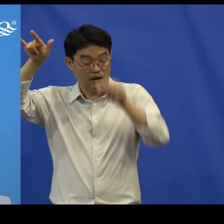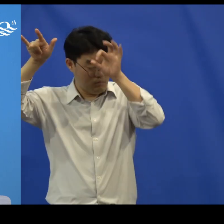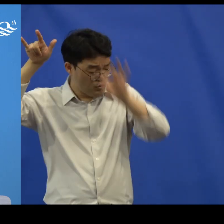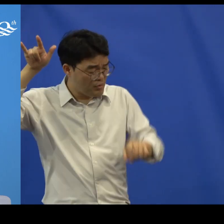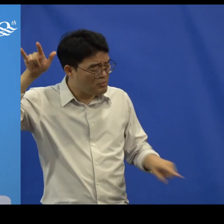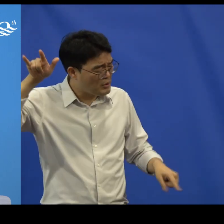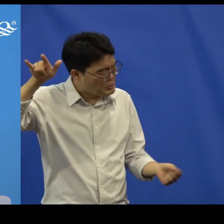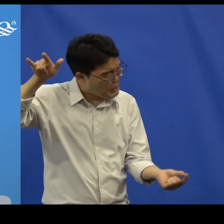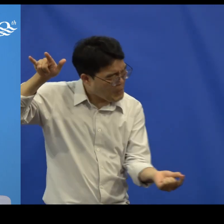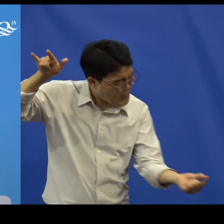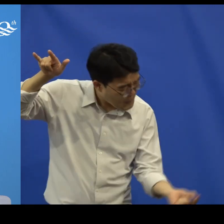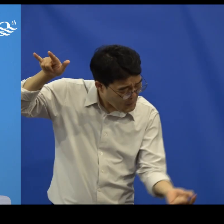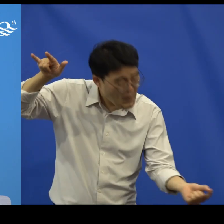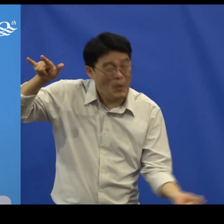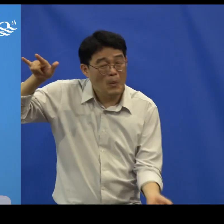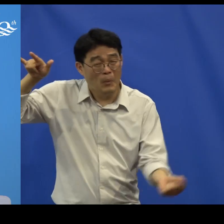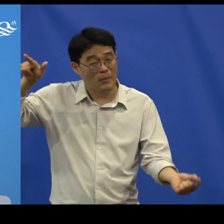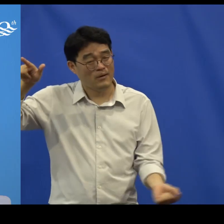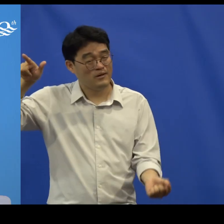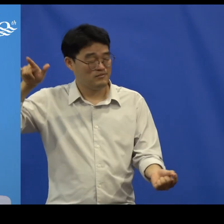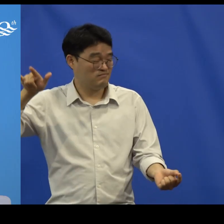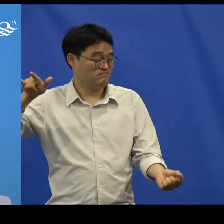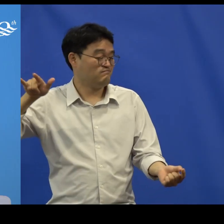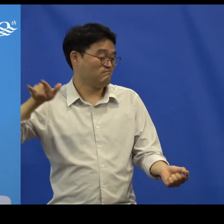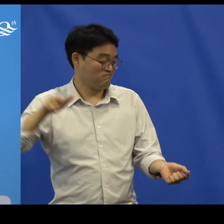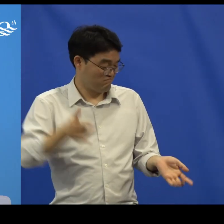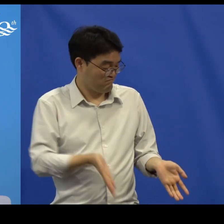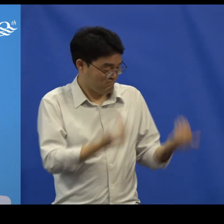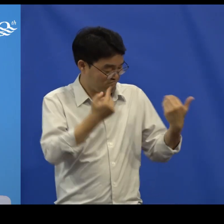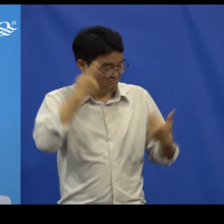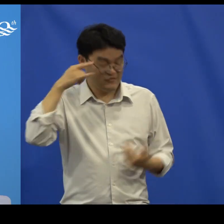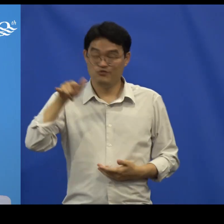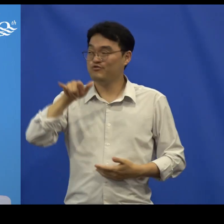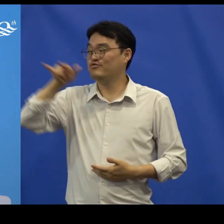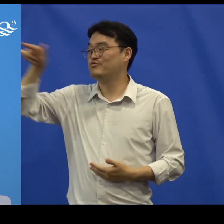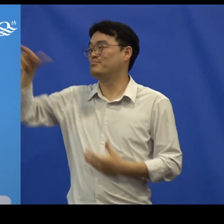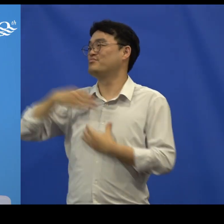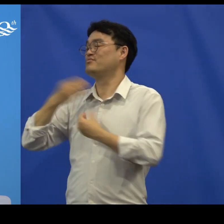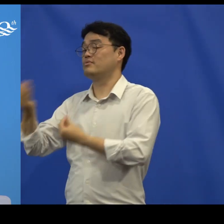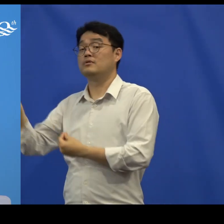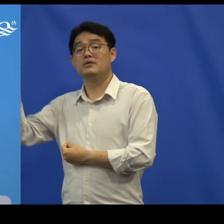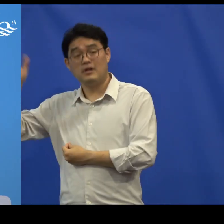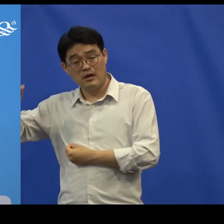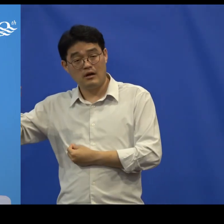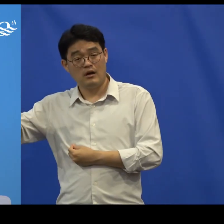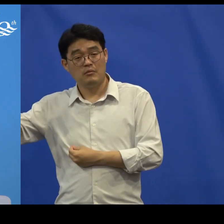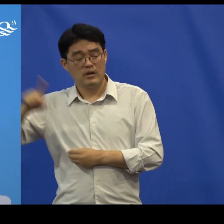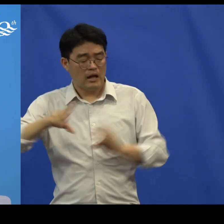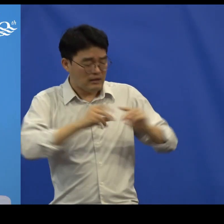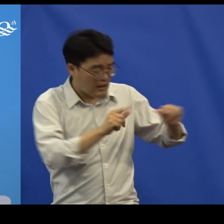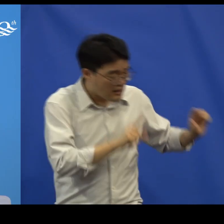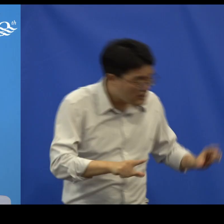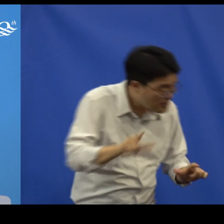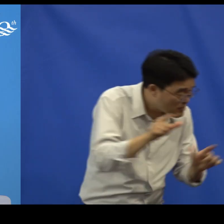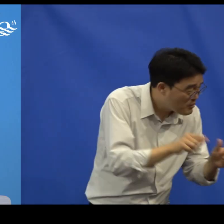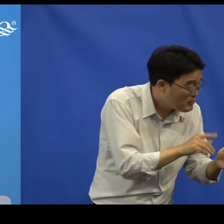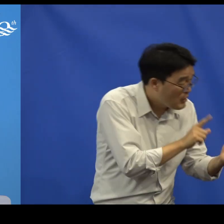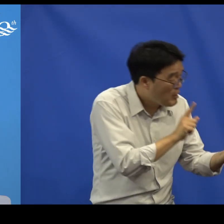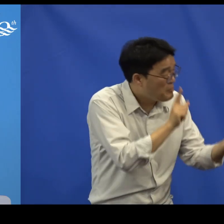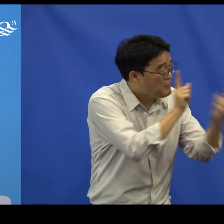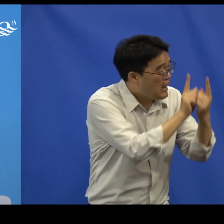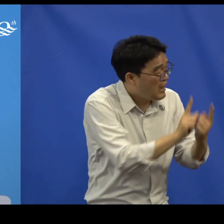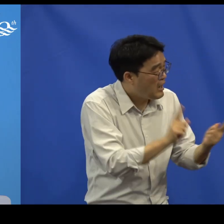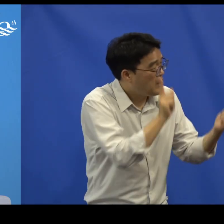보면 해석이 되고요, 낙심하지 않고요, 좀 멀리서 떼서 봐야 돼요. 근데 우리는 너무 가까이 보는